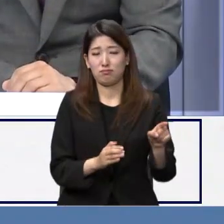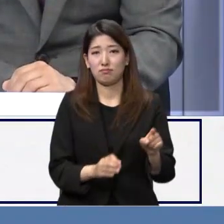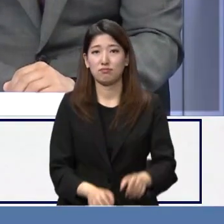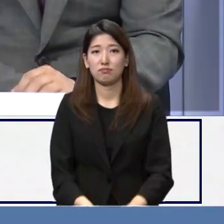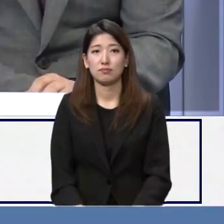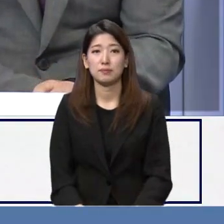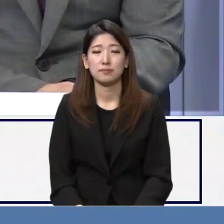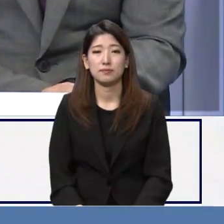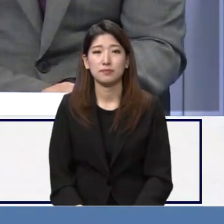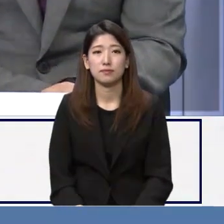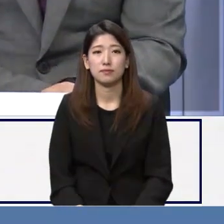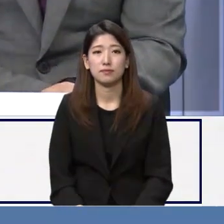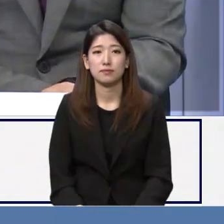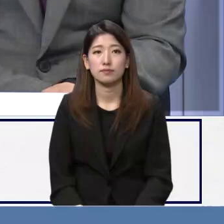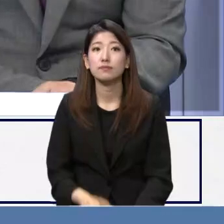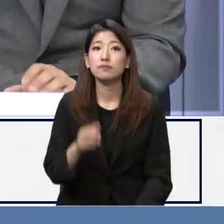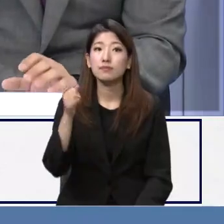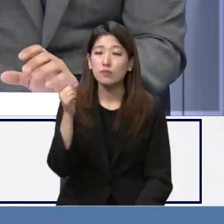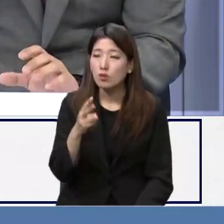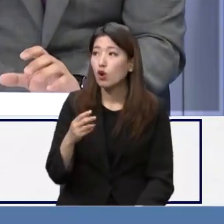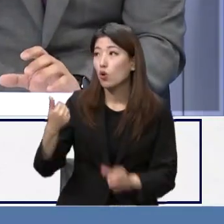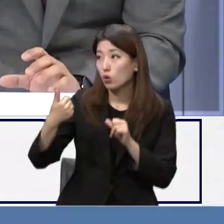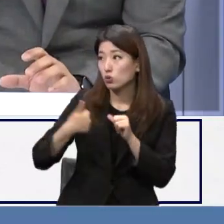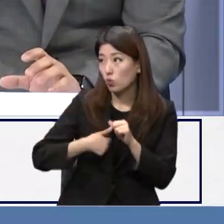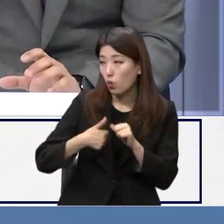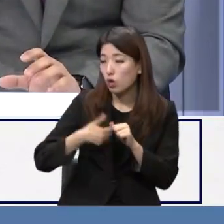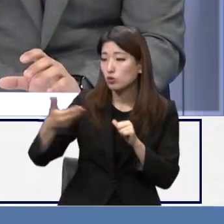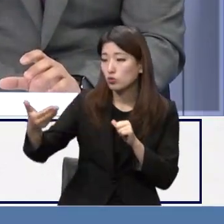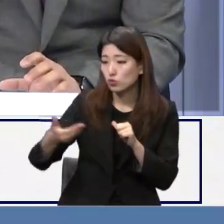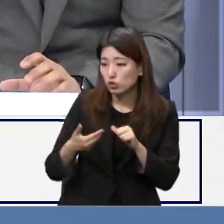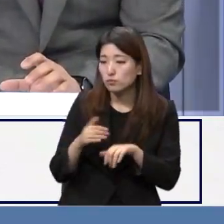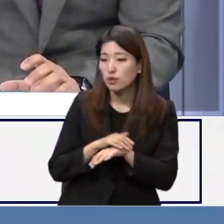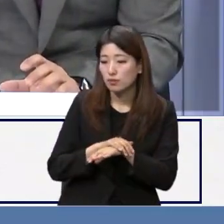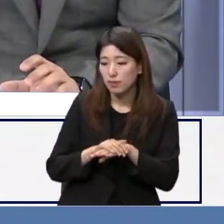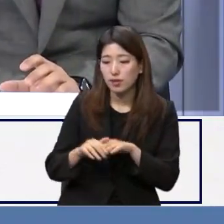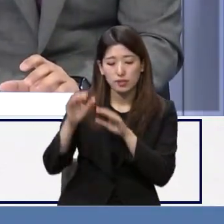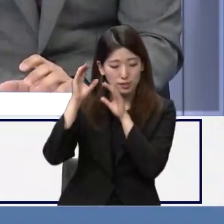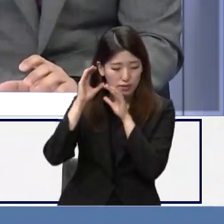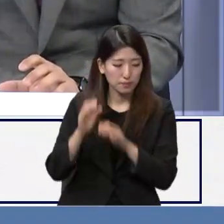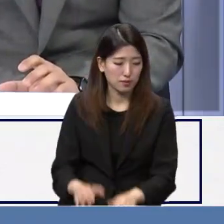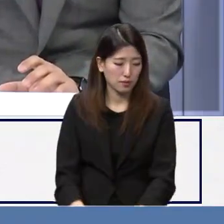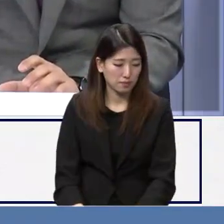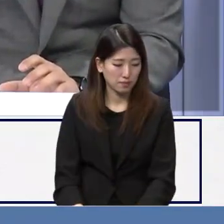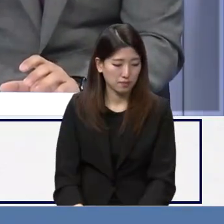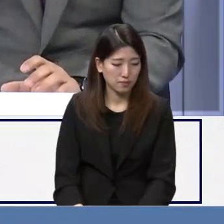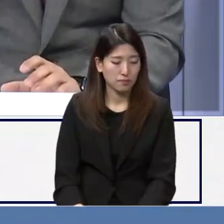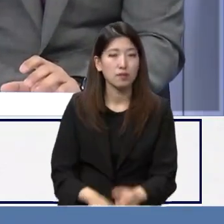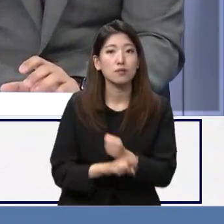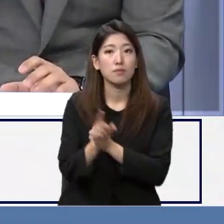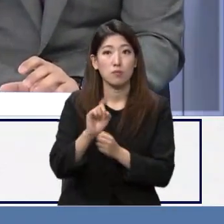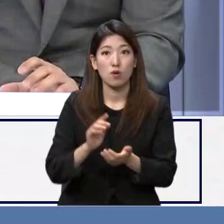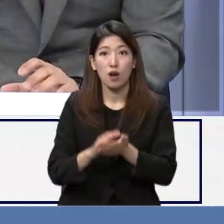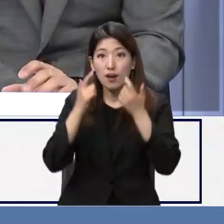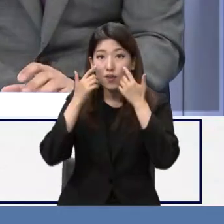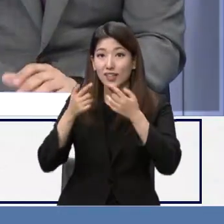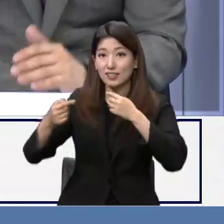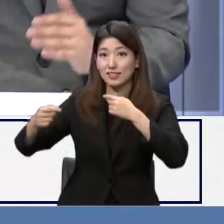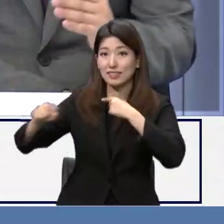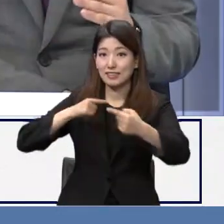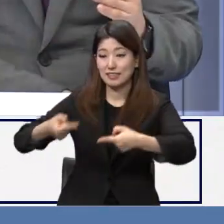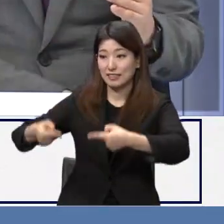조언을 듣는 시간을 갖겠다라고 말씀하셨는데이 조언이라는 단어 안에서도 여러 뉘앙스를 느낄 수 있습니다 적극적 참여보다는